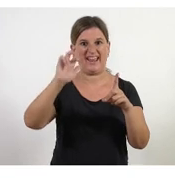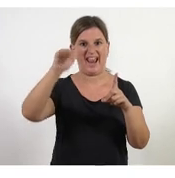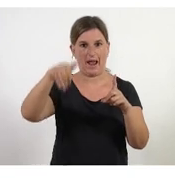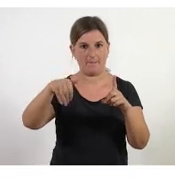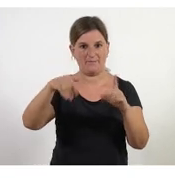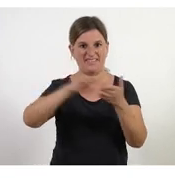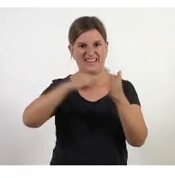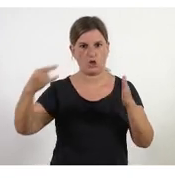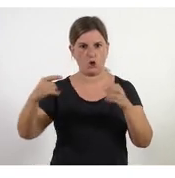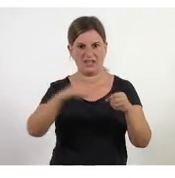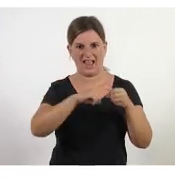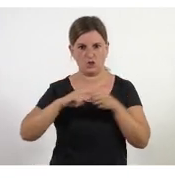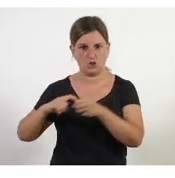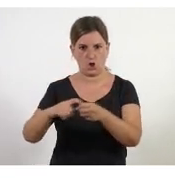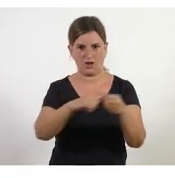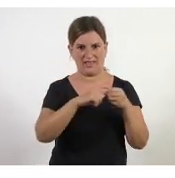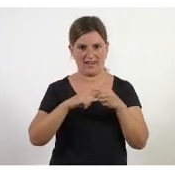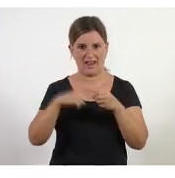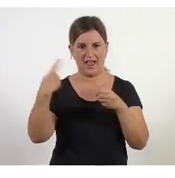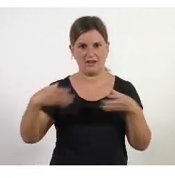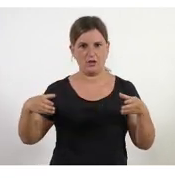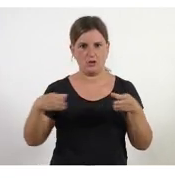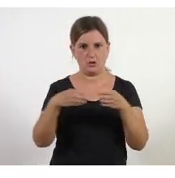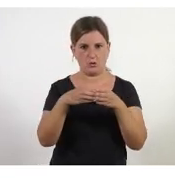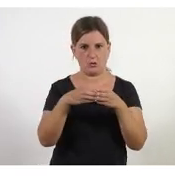tecnologia solidària. Tenim un grup de Telegram.